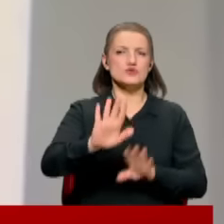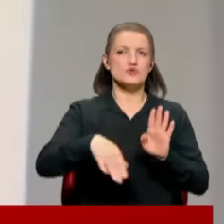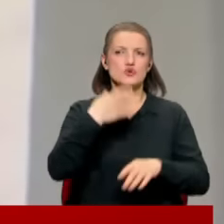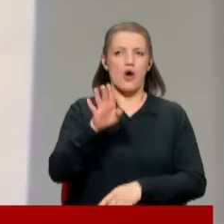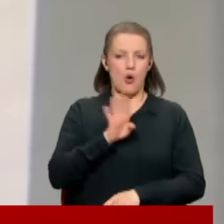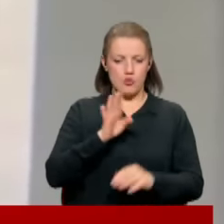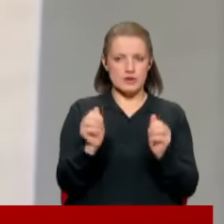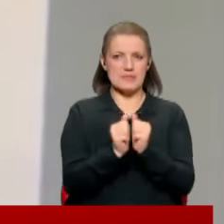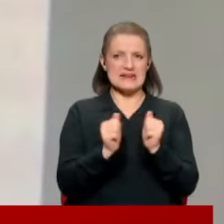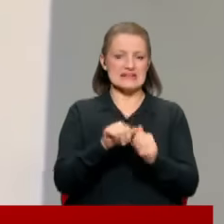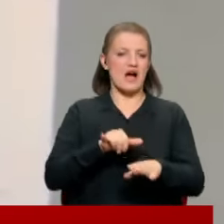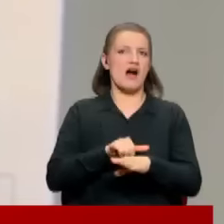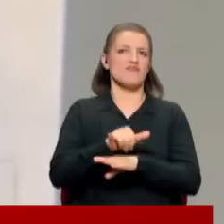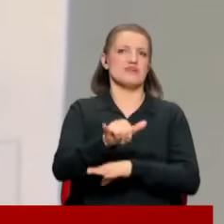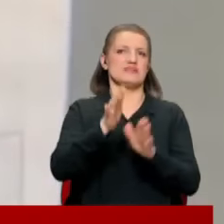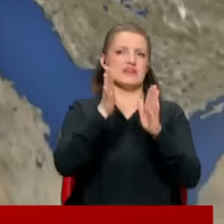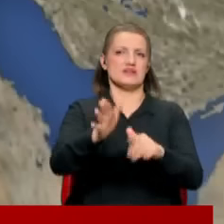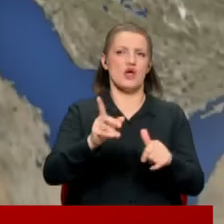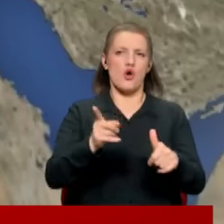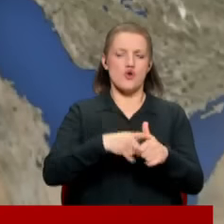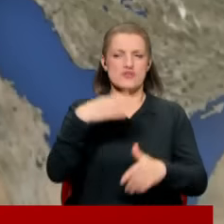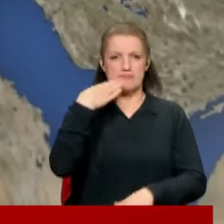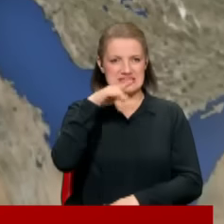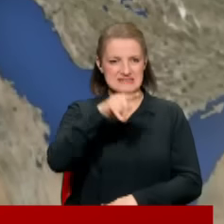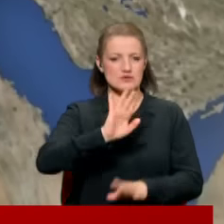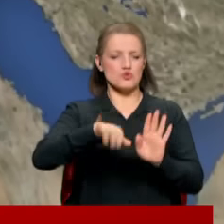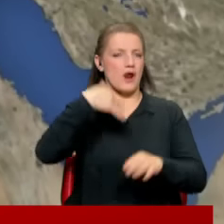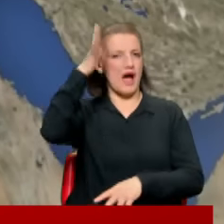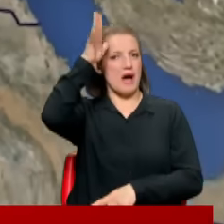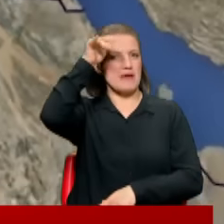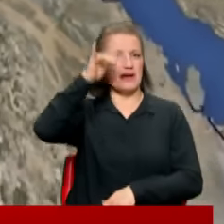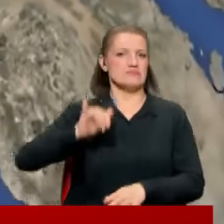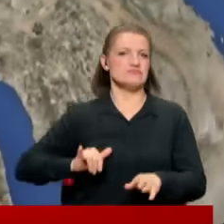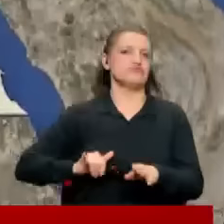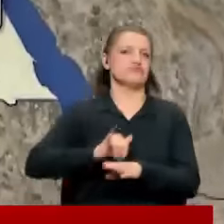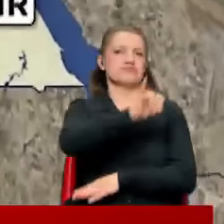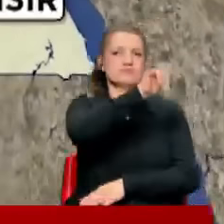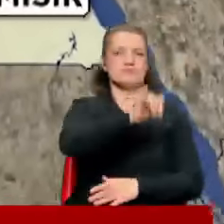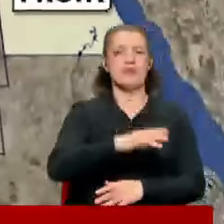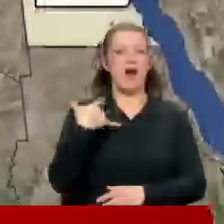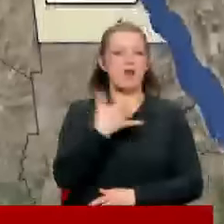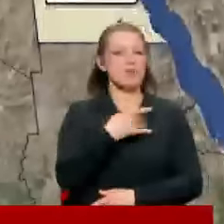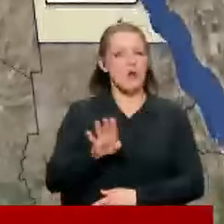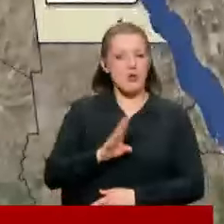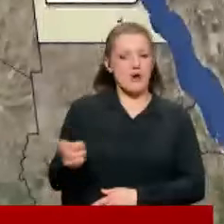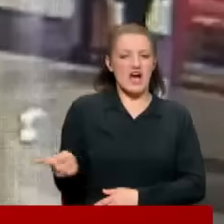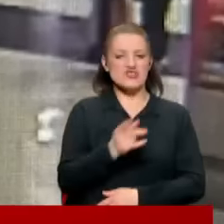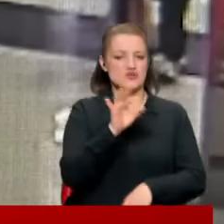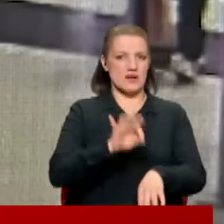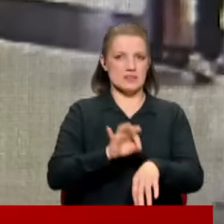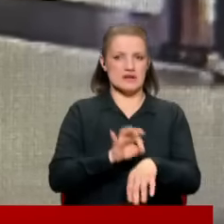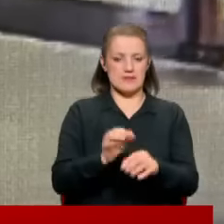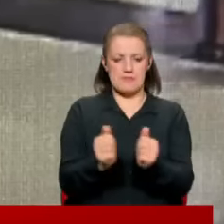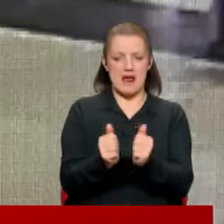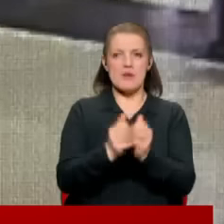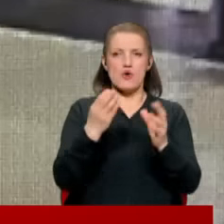da oğluyla birlikte havalimanına gitti. Önce Mısır'a ardından Amerika Birleşik Devletleri'ne uçtular. Anne oğlun kaçış anlarında